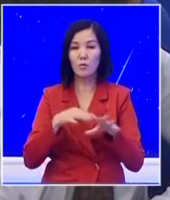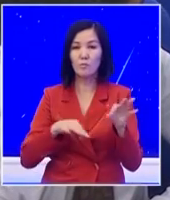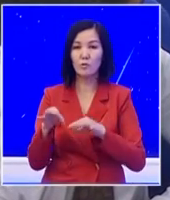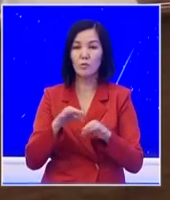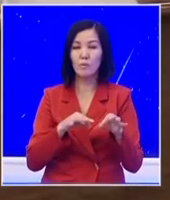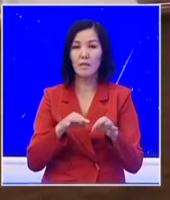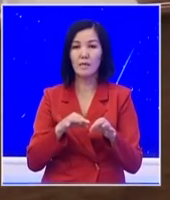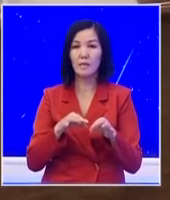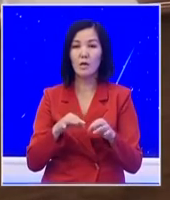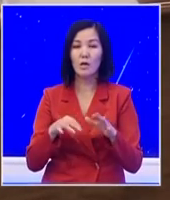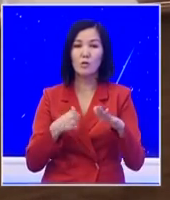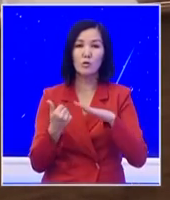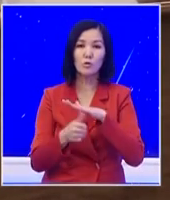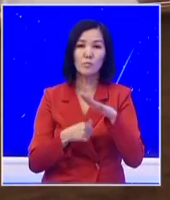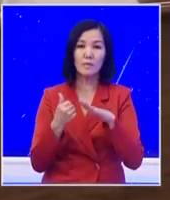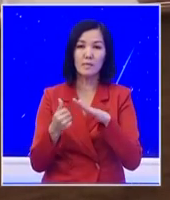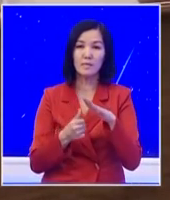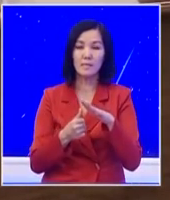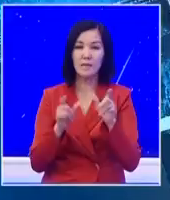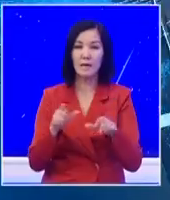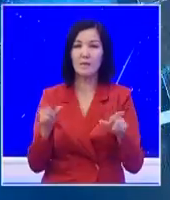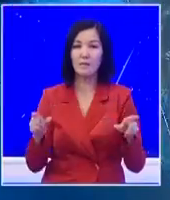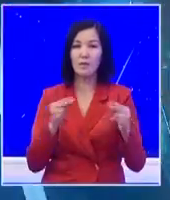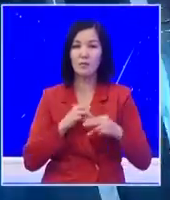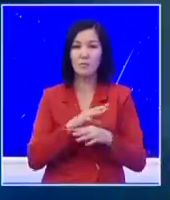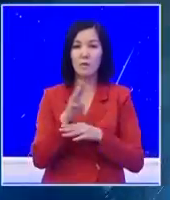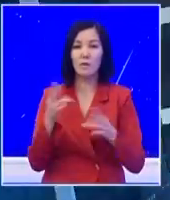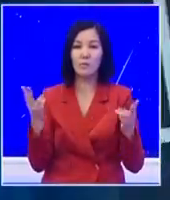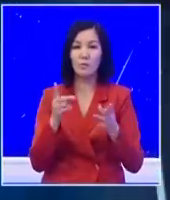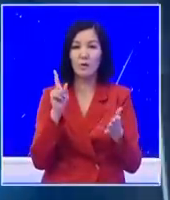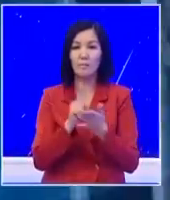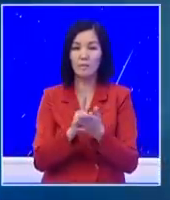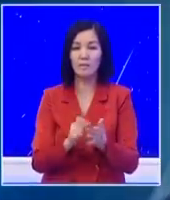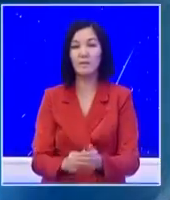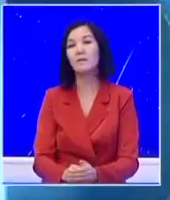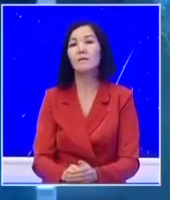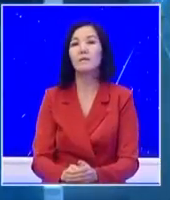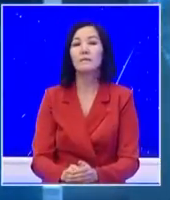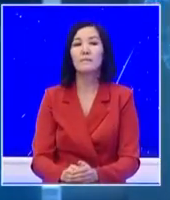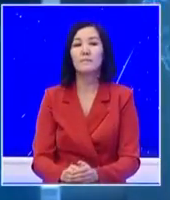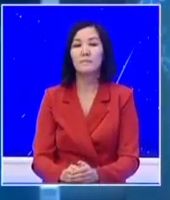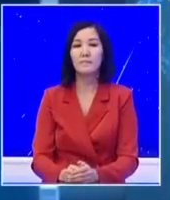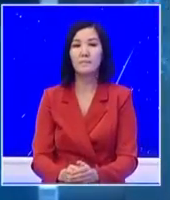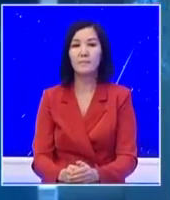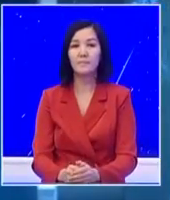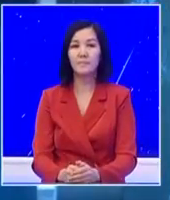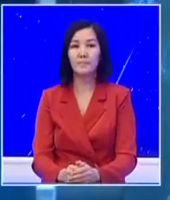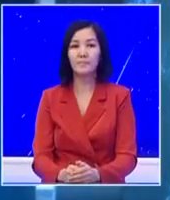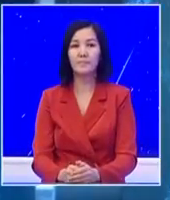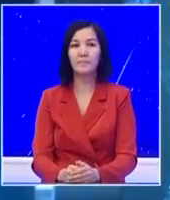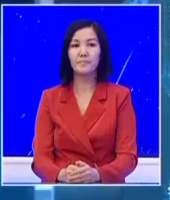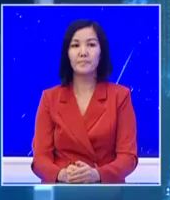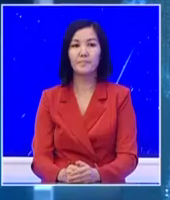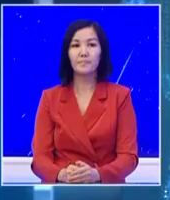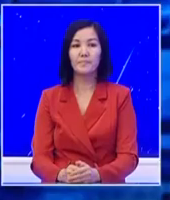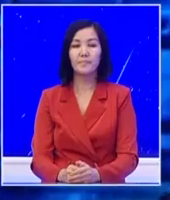жұмыссыз азаматтарды жұмыспен қамтуды көздейді. Елена Серікбайқызы, Жаслан Шымелде, Майбай Босынып, Жетісу телеарнасы, Талдықорған.